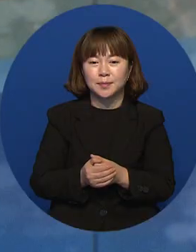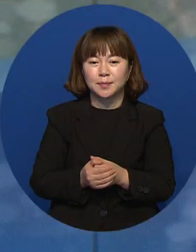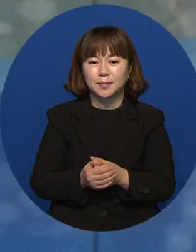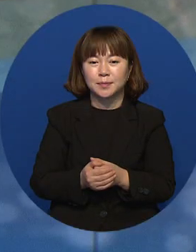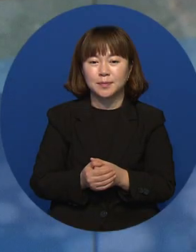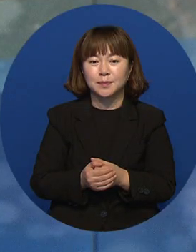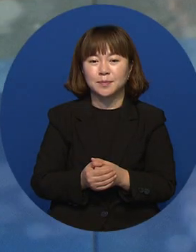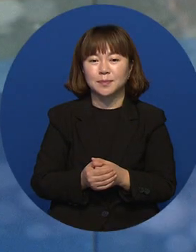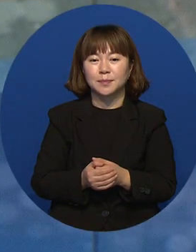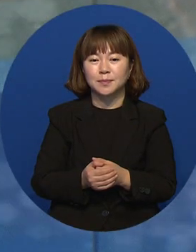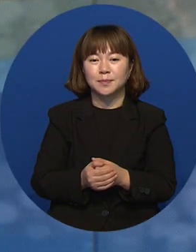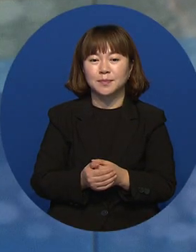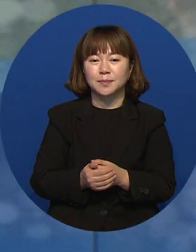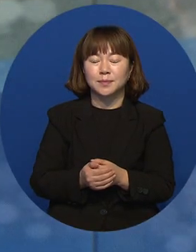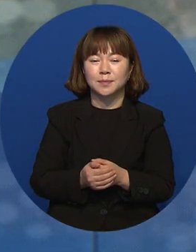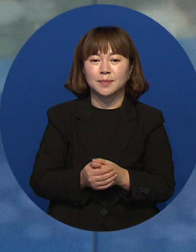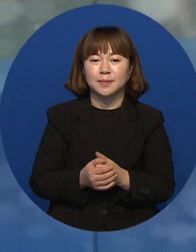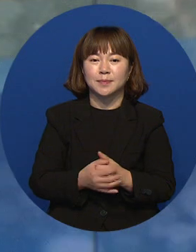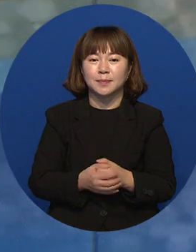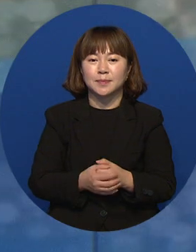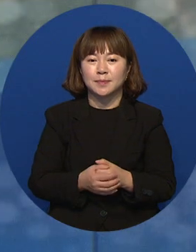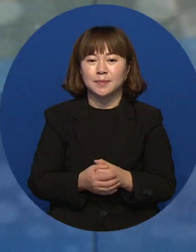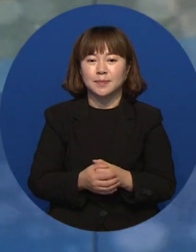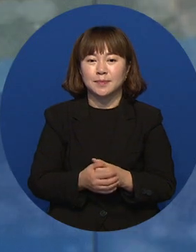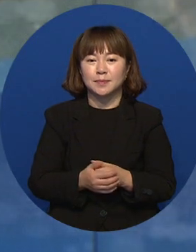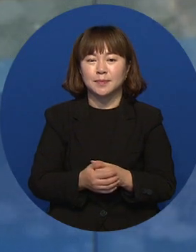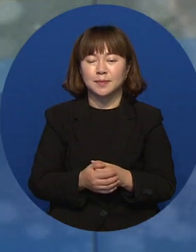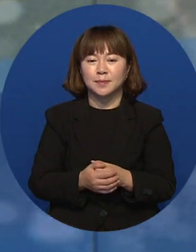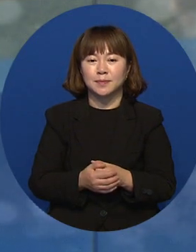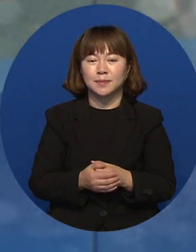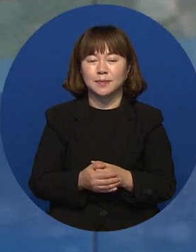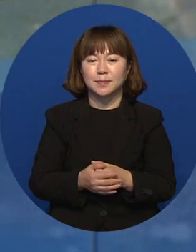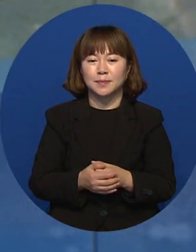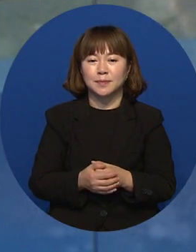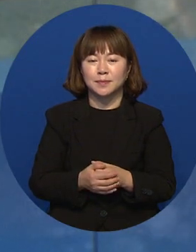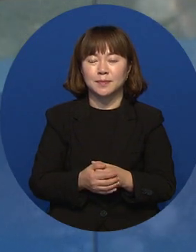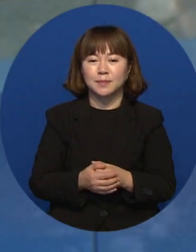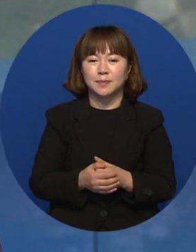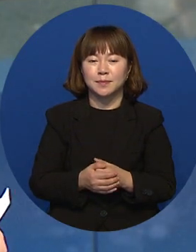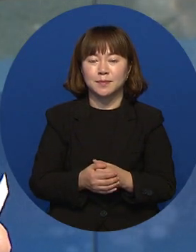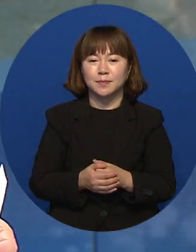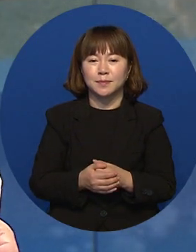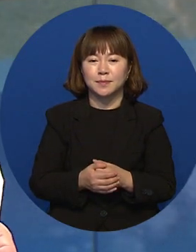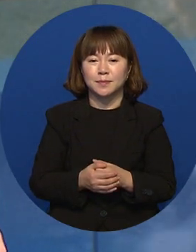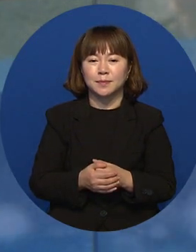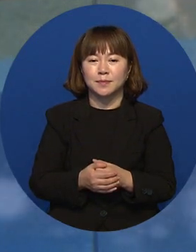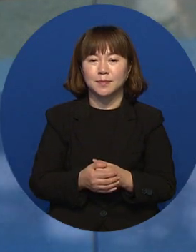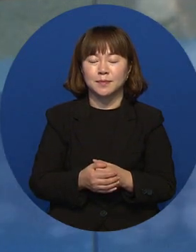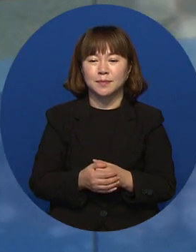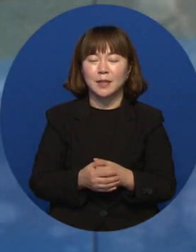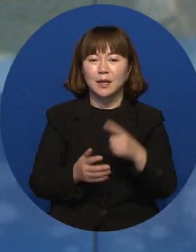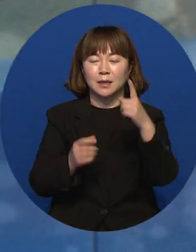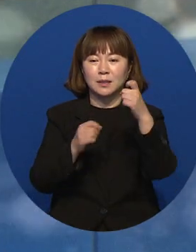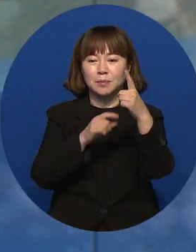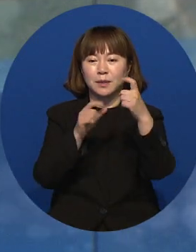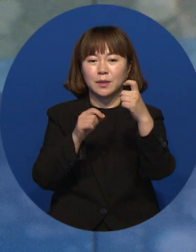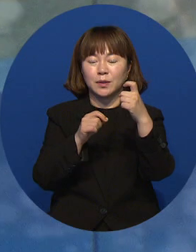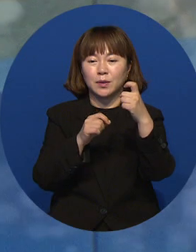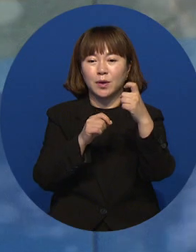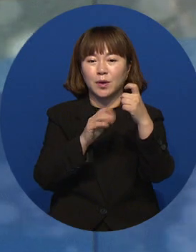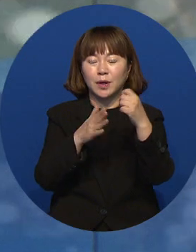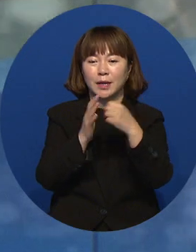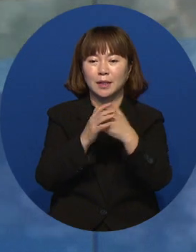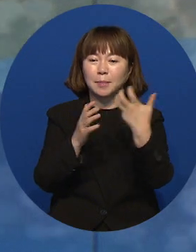필요한 부분을 말씀해 주시고요 이제 중수 보내서 12월 중순에는 무려 국민의 90 80 80 퍼센트가